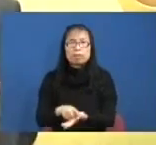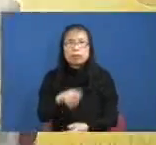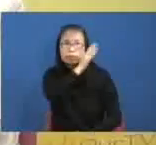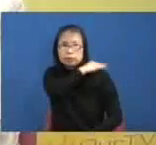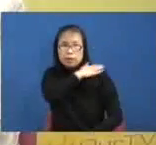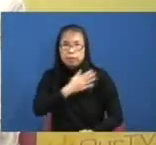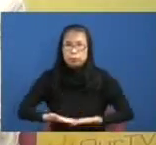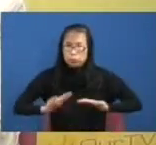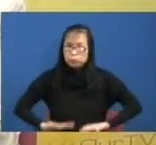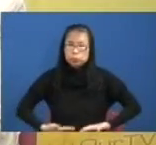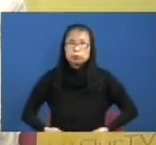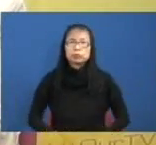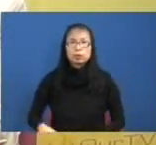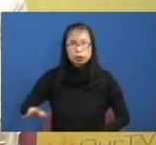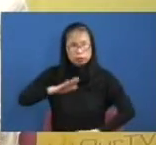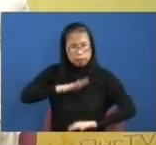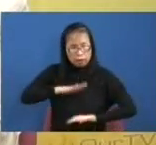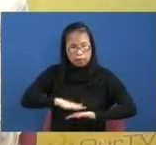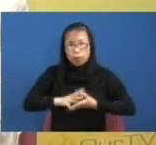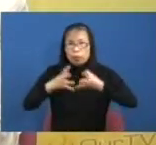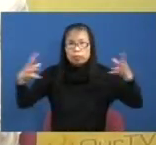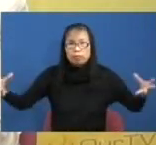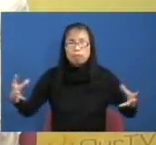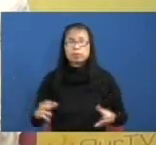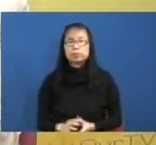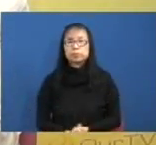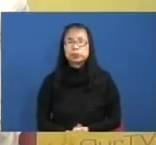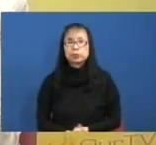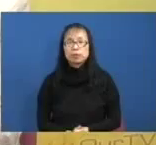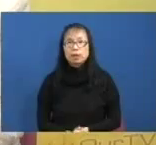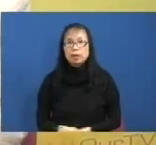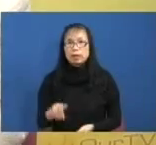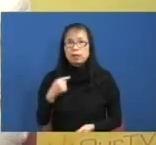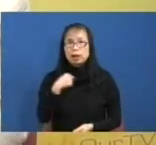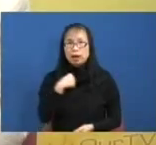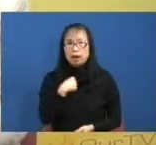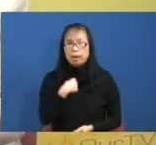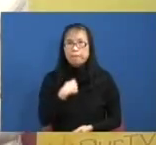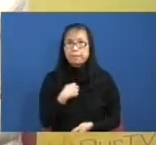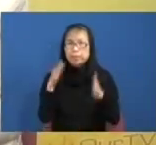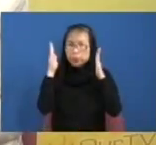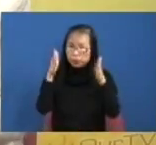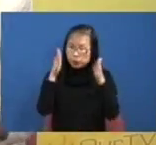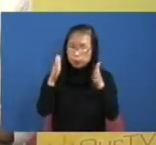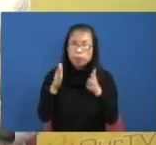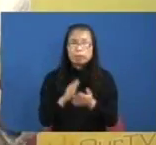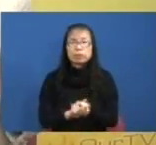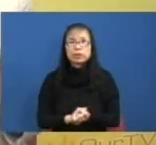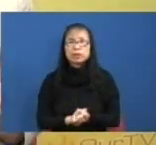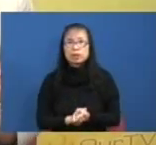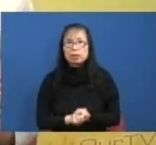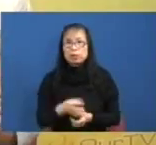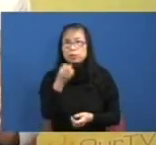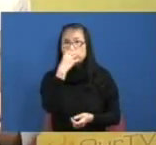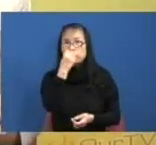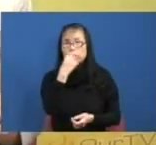以呢個幾大壓力嚟啊，所以變咗咧就。會局限了，譬如當然香